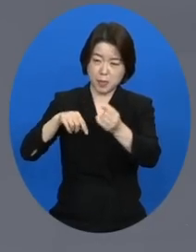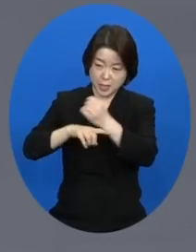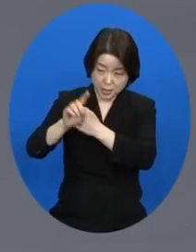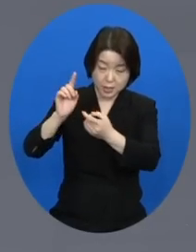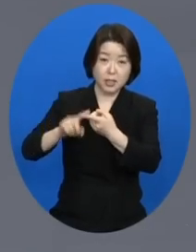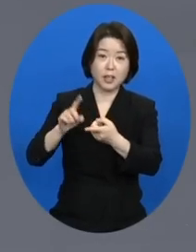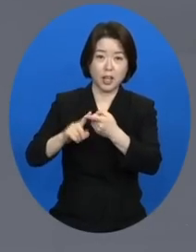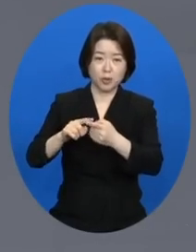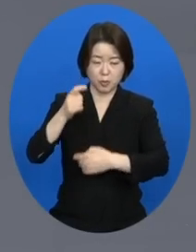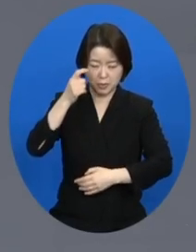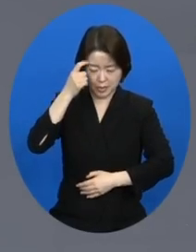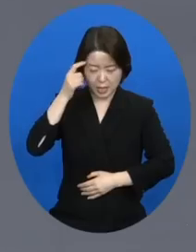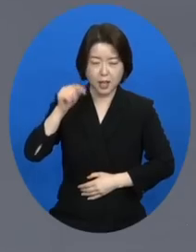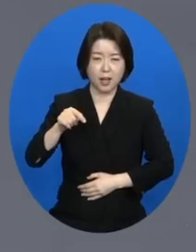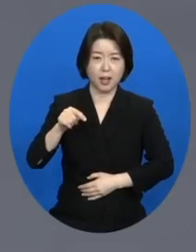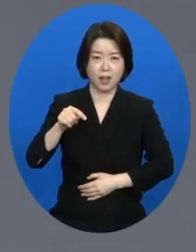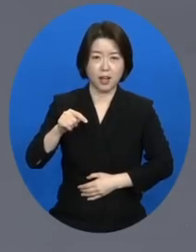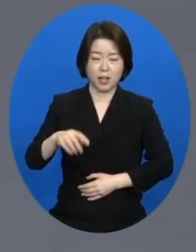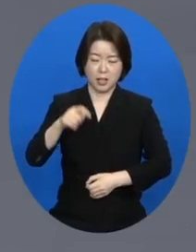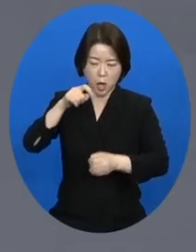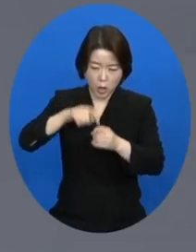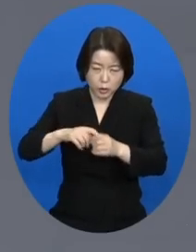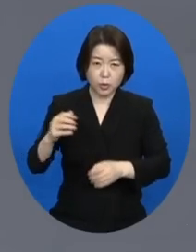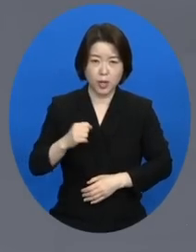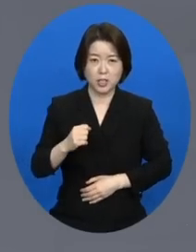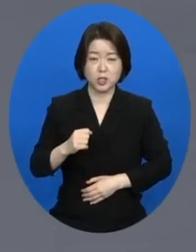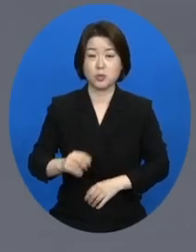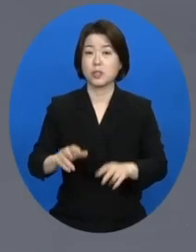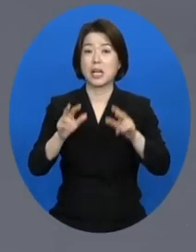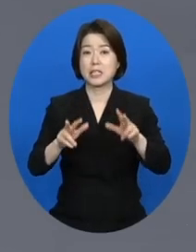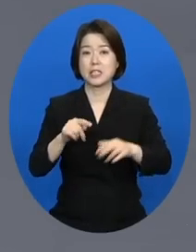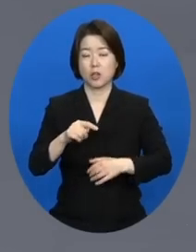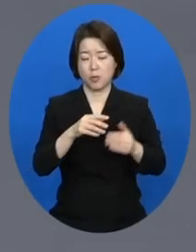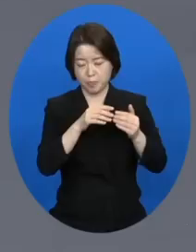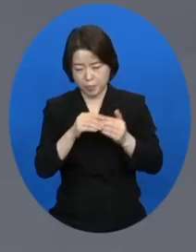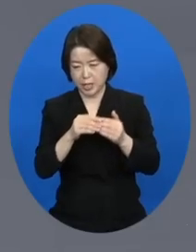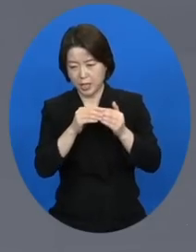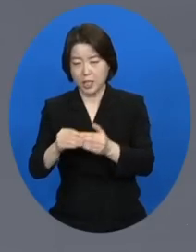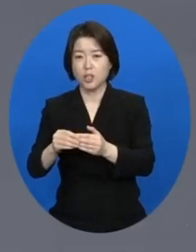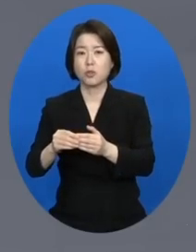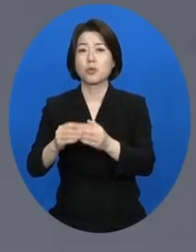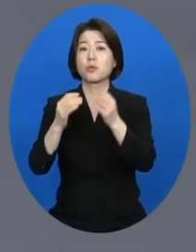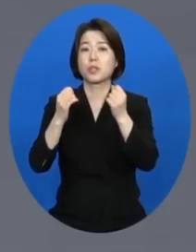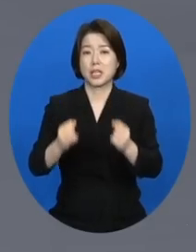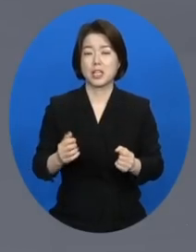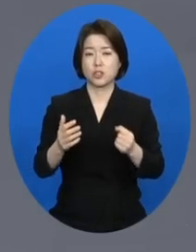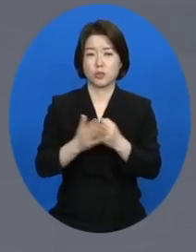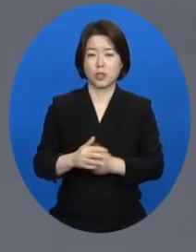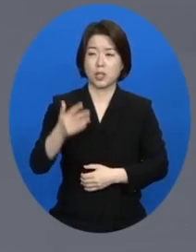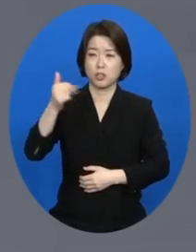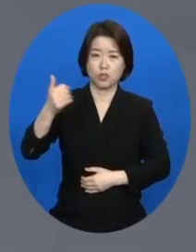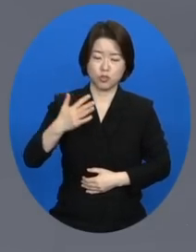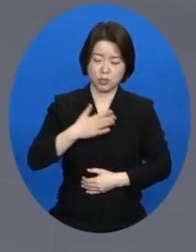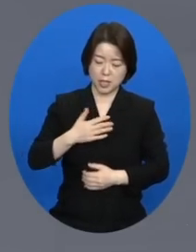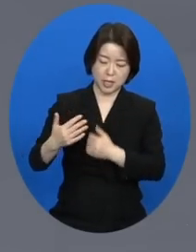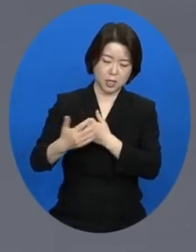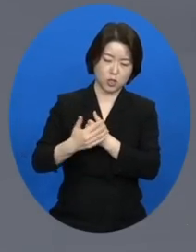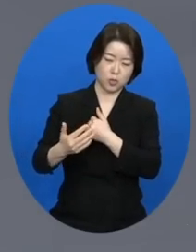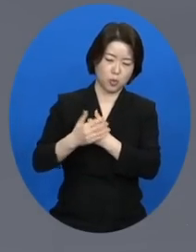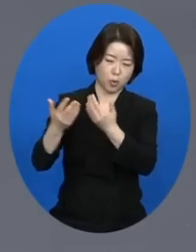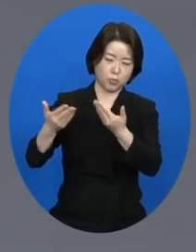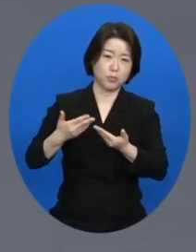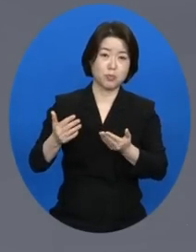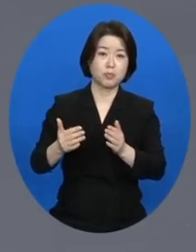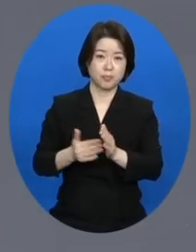뜻대로 생각하시고 의도하시고 지금 이끌고 계시오니 주는 나의